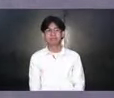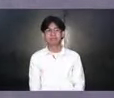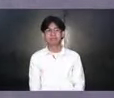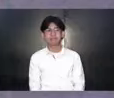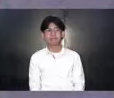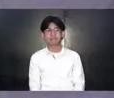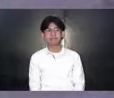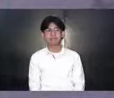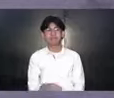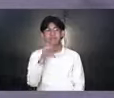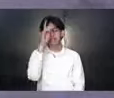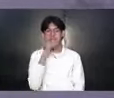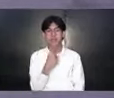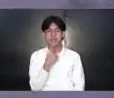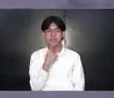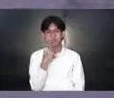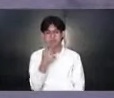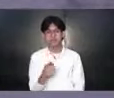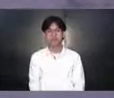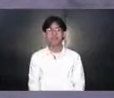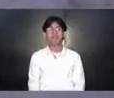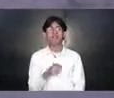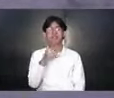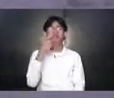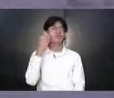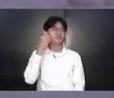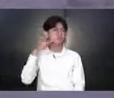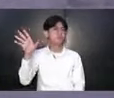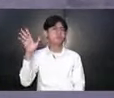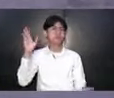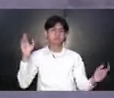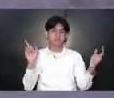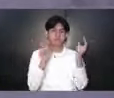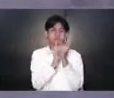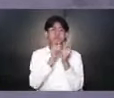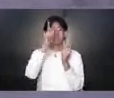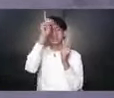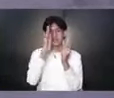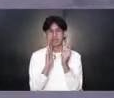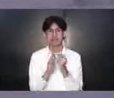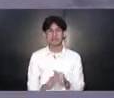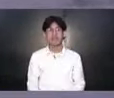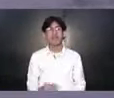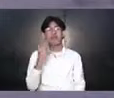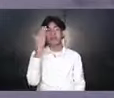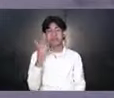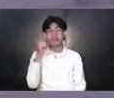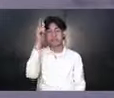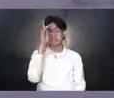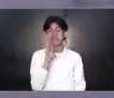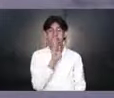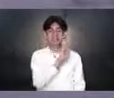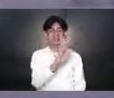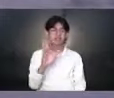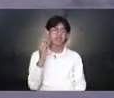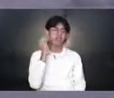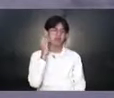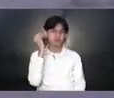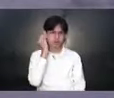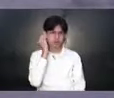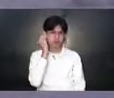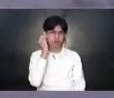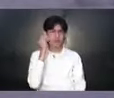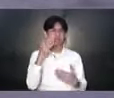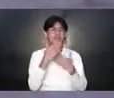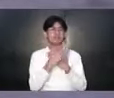God misses you. So go home because God is your home. Put your hands upon your